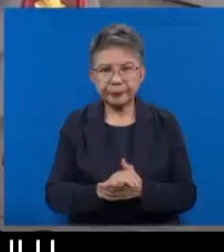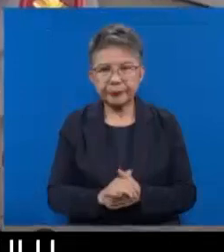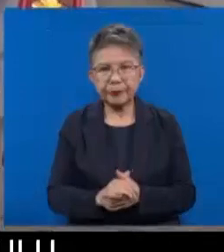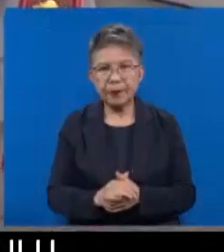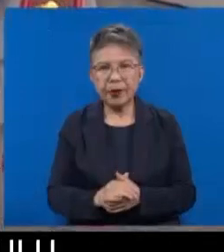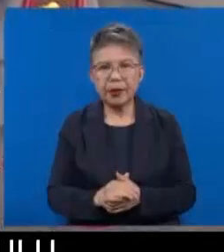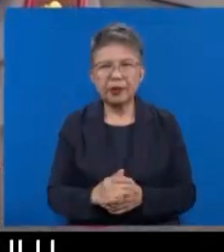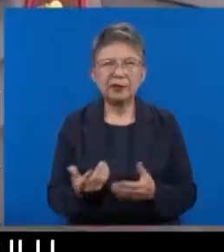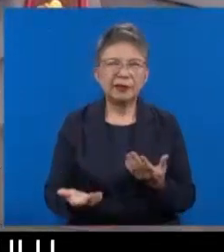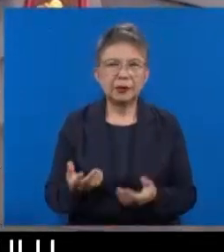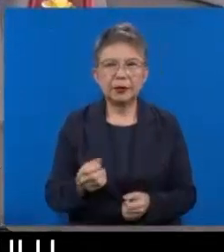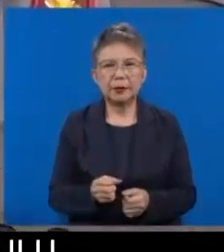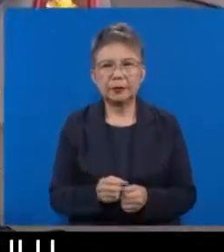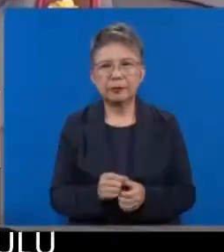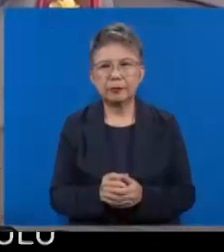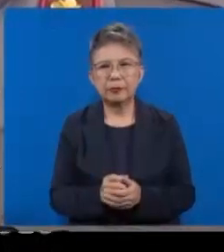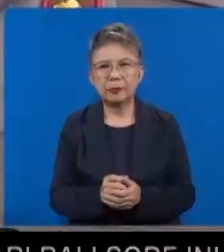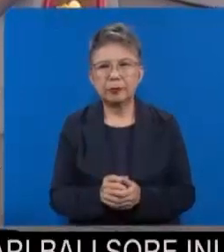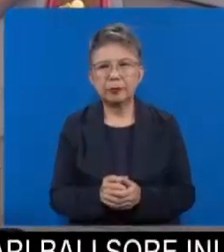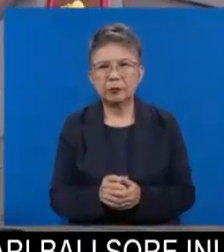yang tertipu kurang lebih sebesar